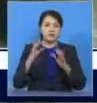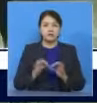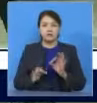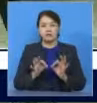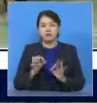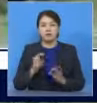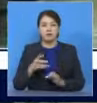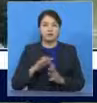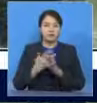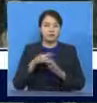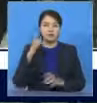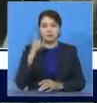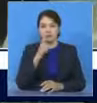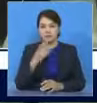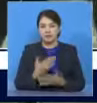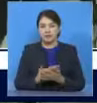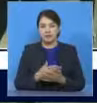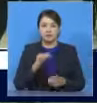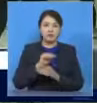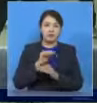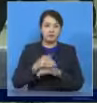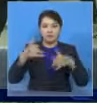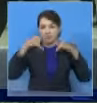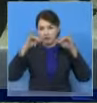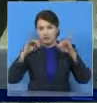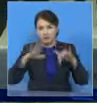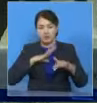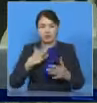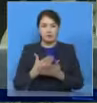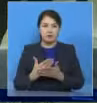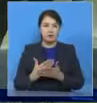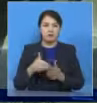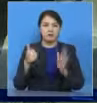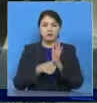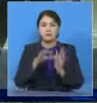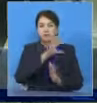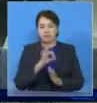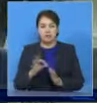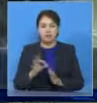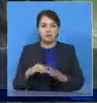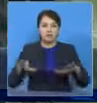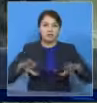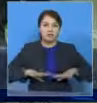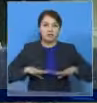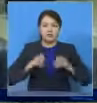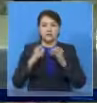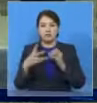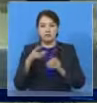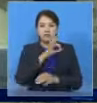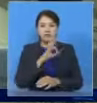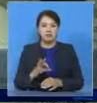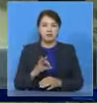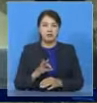положительная динамика в сельском хозяйстве. Прирост поголовья крупного рогатого скота составил около 6%, лошадей – более